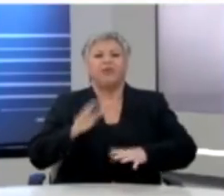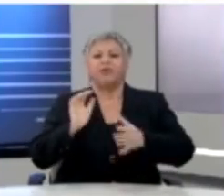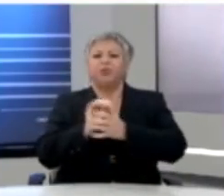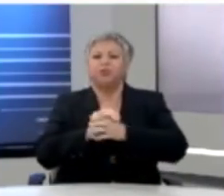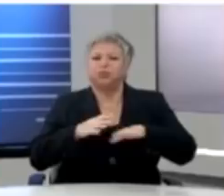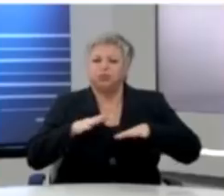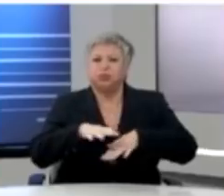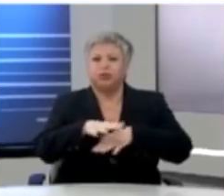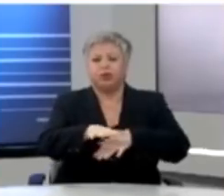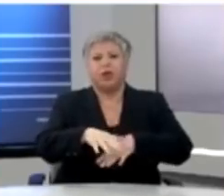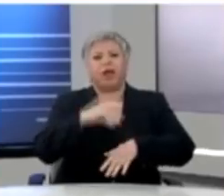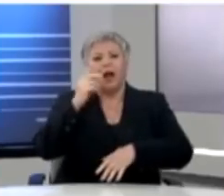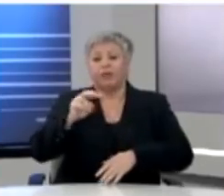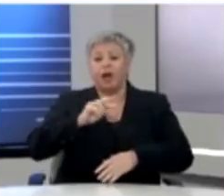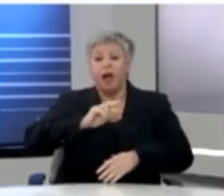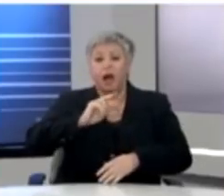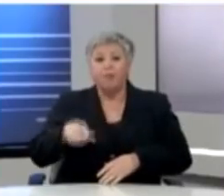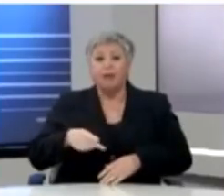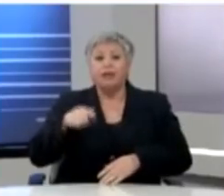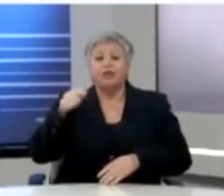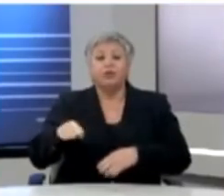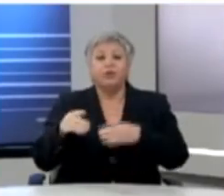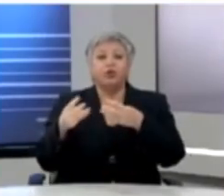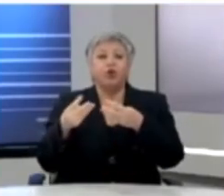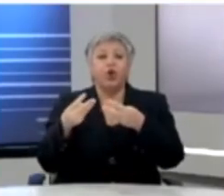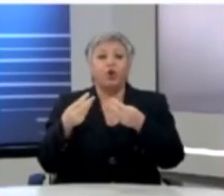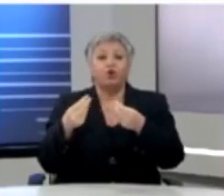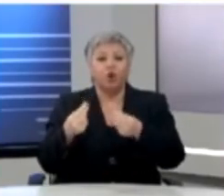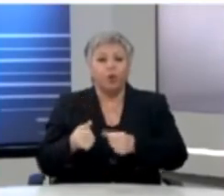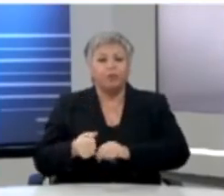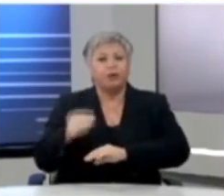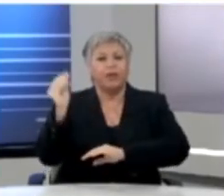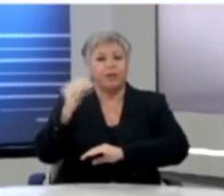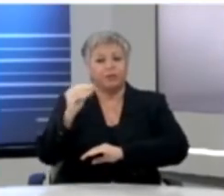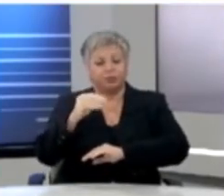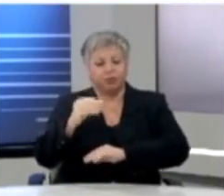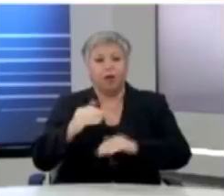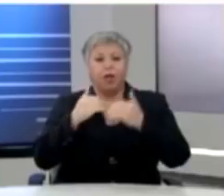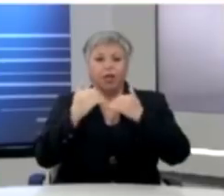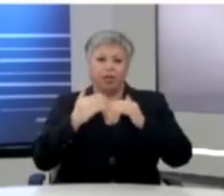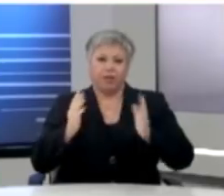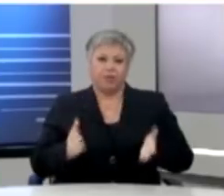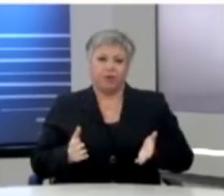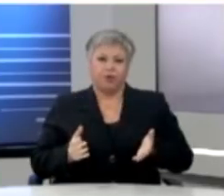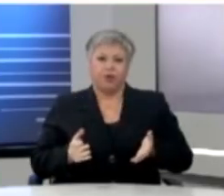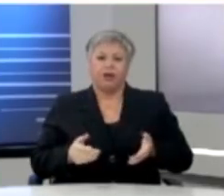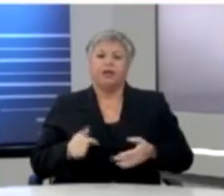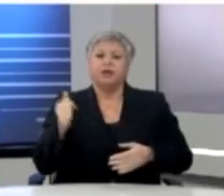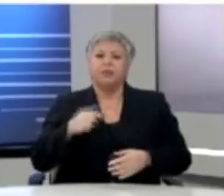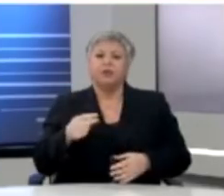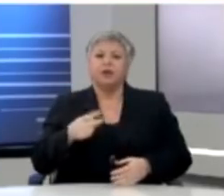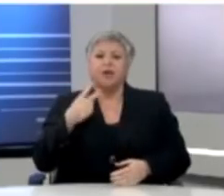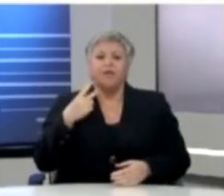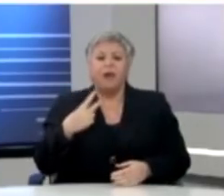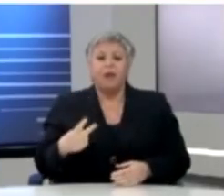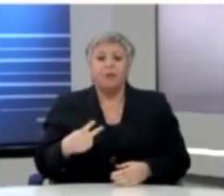δίνουν αγωνιστική απάντηση. Απέναντί τους, εκτός από την πολιτική σας, έχουν και την φοιτητική σας παράταξη, τη